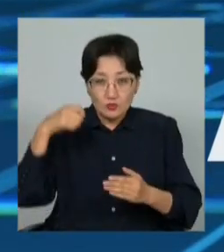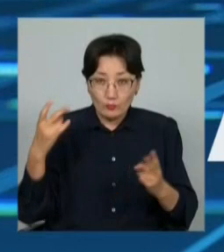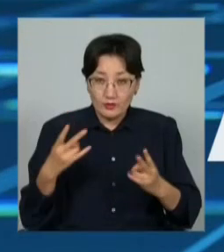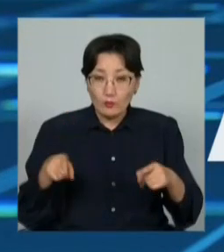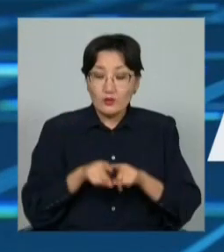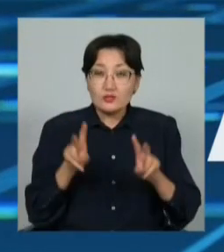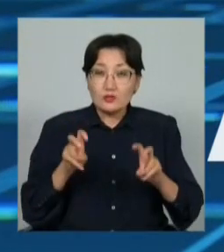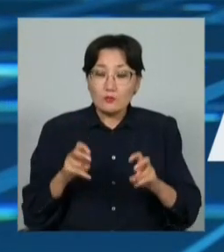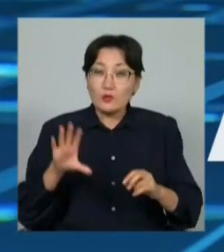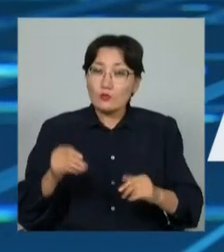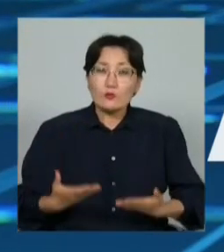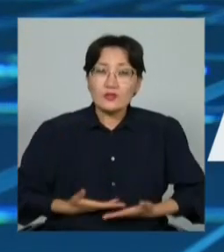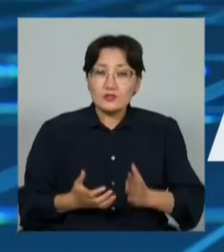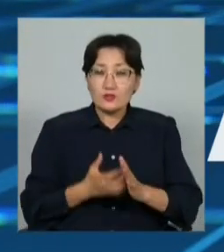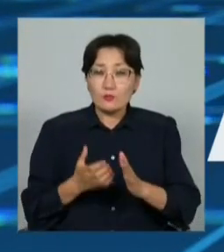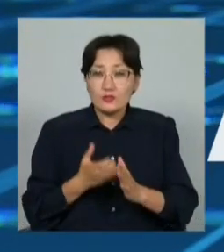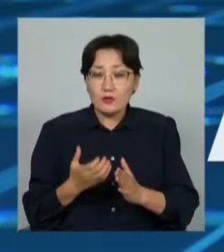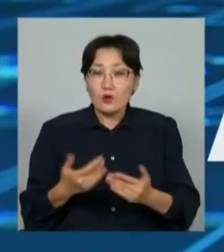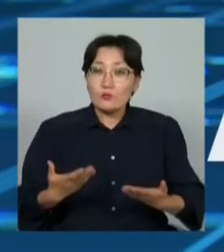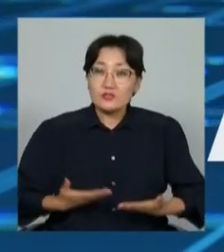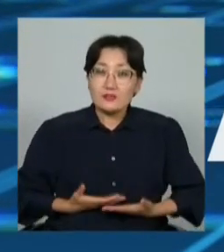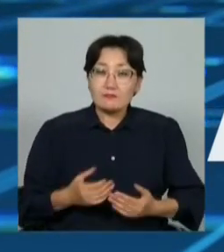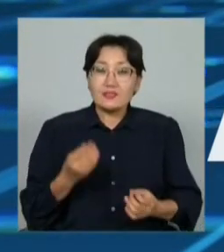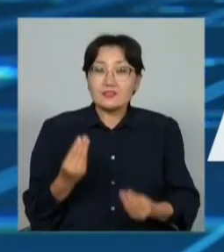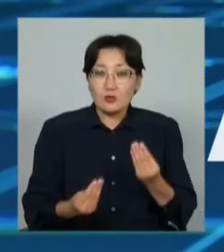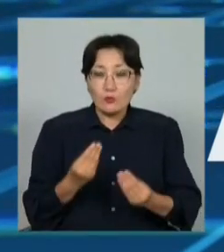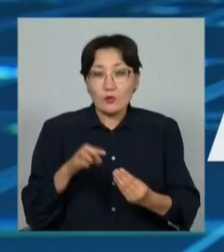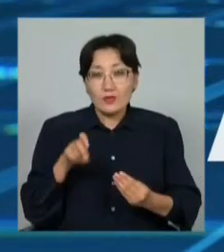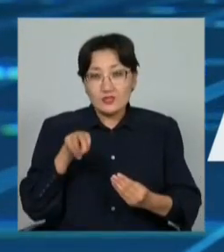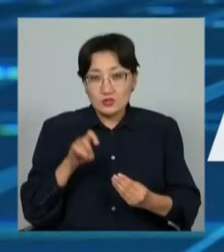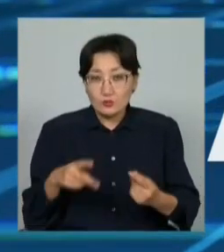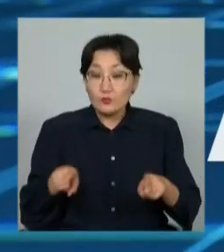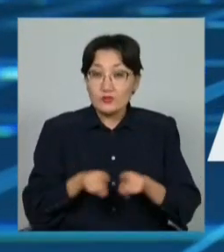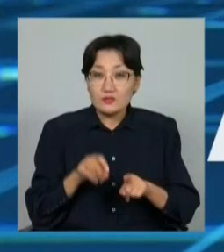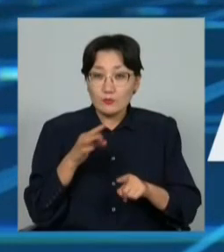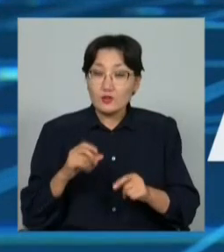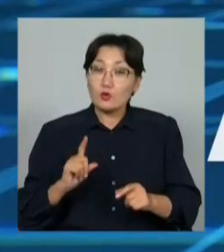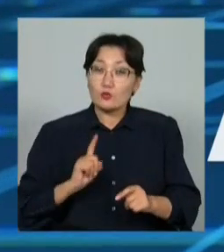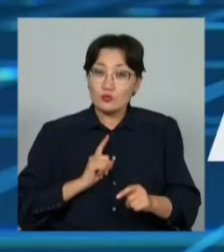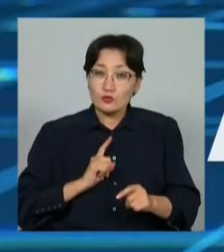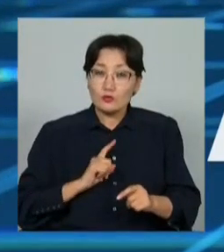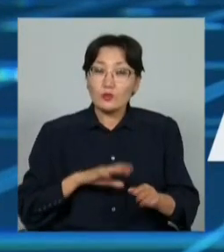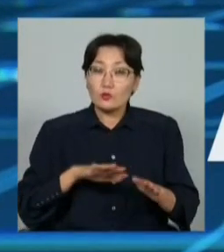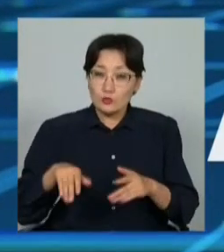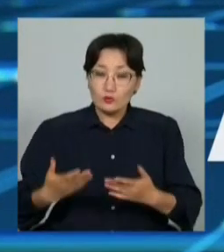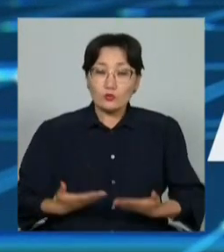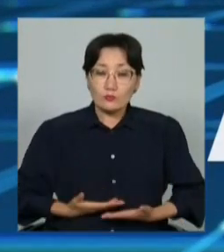Осы тақырыптарға ғұмыр жете ме? Киногерлердің өмірі. Әзілдеп Бексұлтан Нұржекеев шайтсақ, күтумен өткен ғұмыр